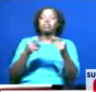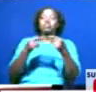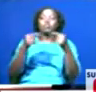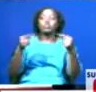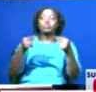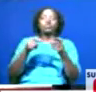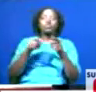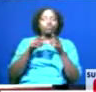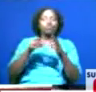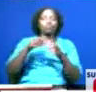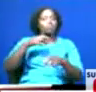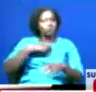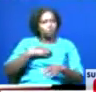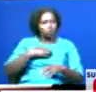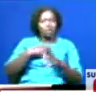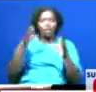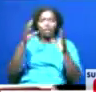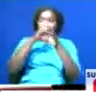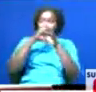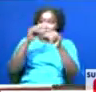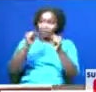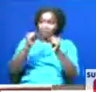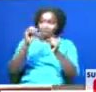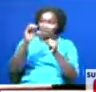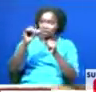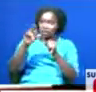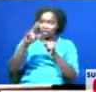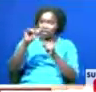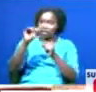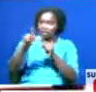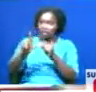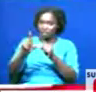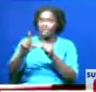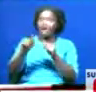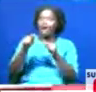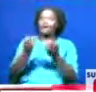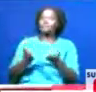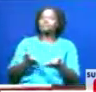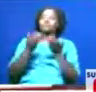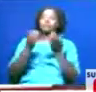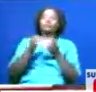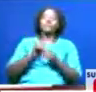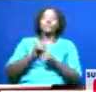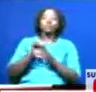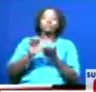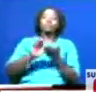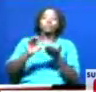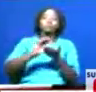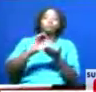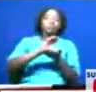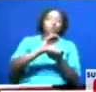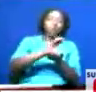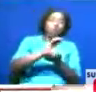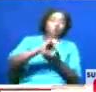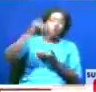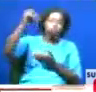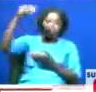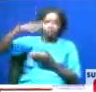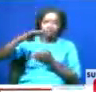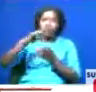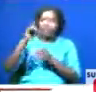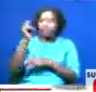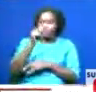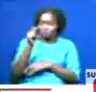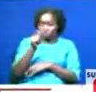alishinikiza kujiuzulu kwa Rais Cyril Ramaphosa huku akihimiza kuimarishwa kwa usambazaji kawi nchini humo. Nchini Tunisia,